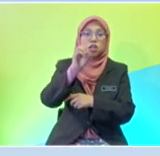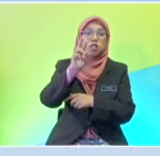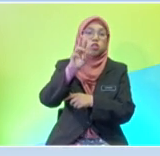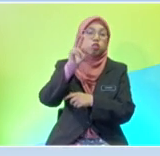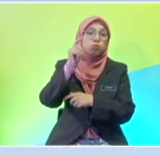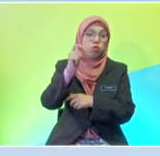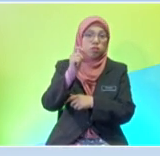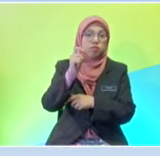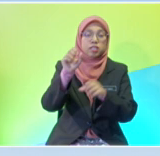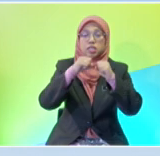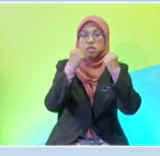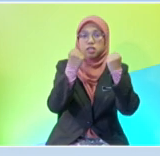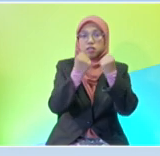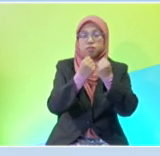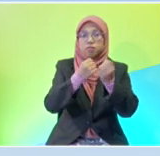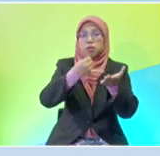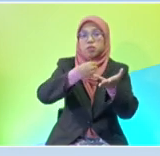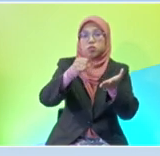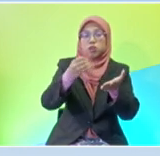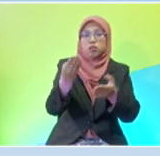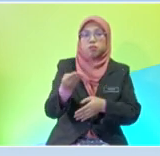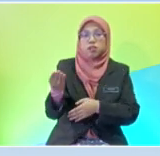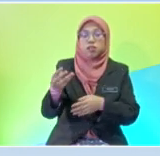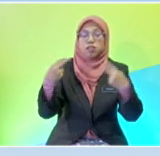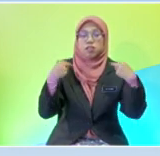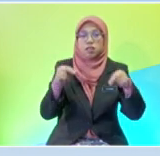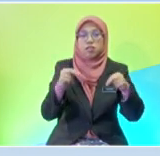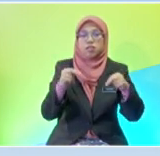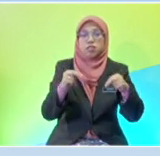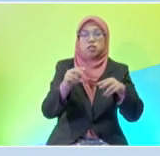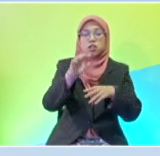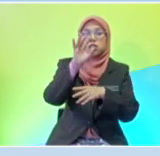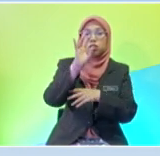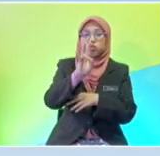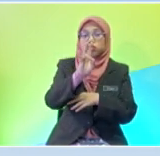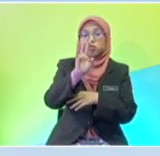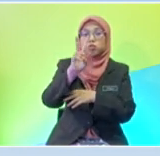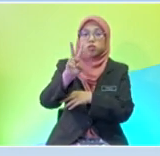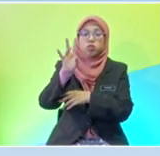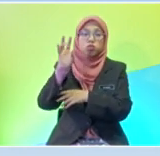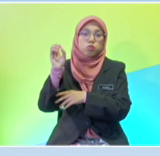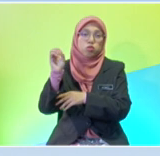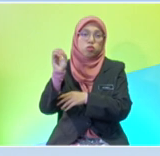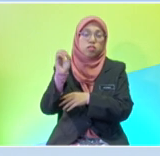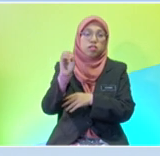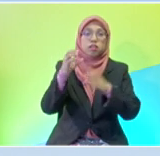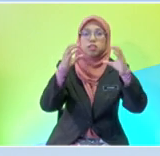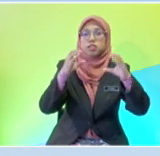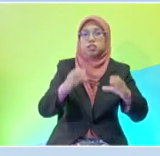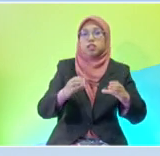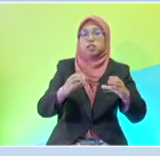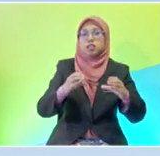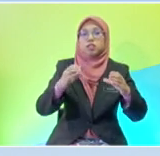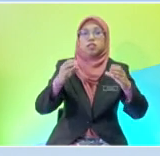menjual barang Niaga 7270 secara kredit kepada SMK